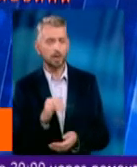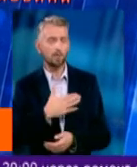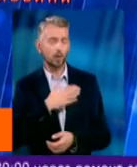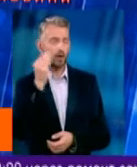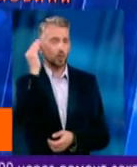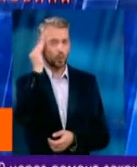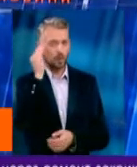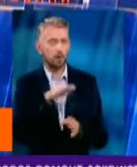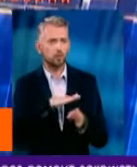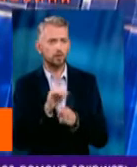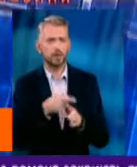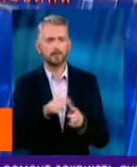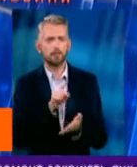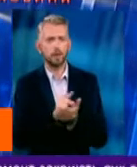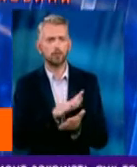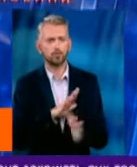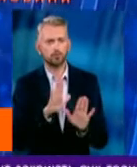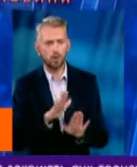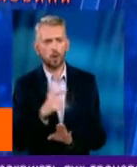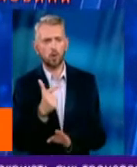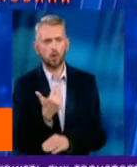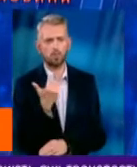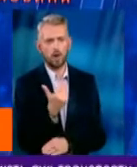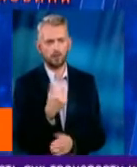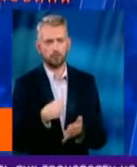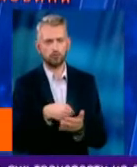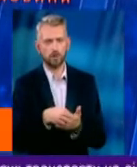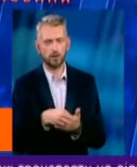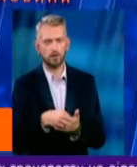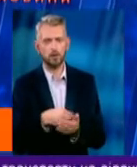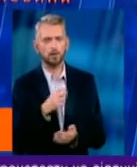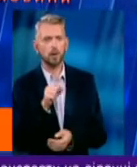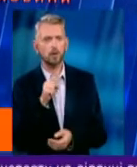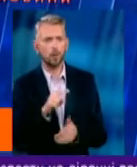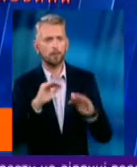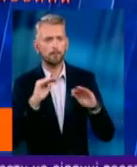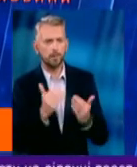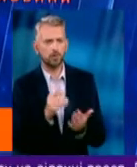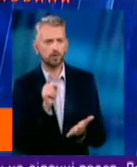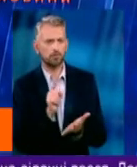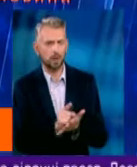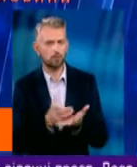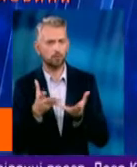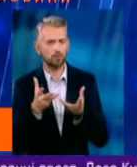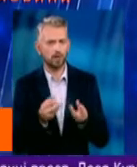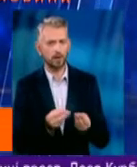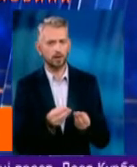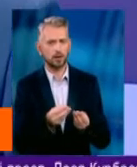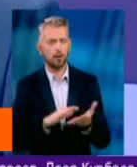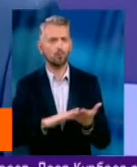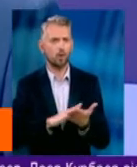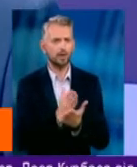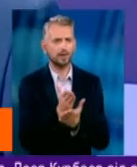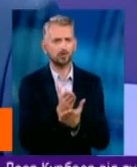думка абсолютно, що це має бути виключно громадський бюджет. На нього якомога менше мають мати впливу якраз